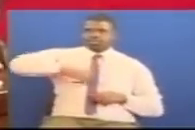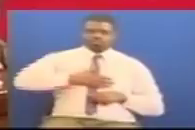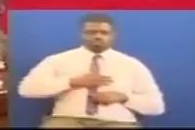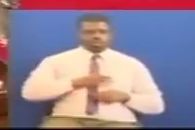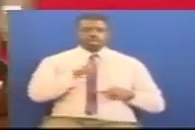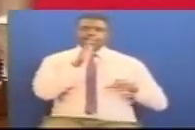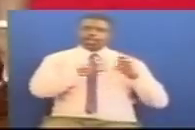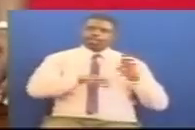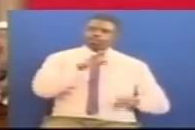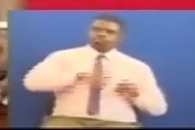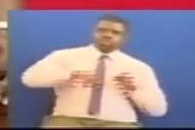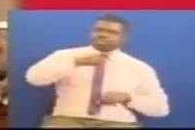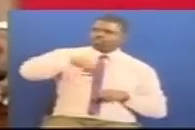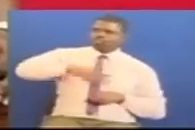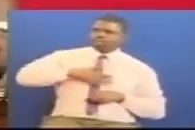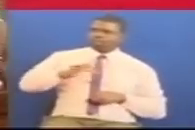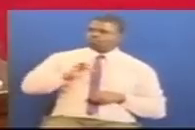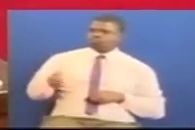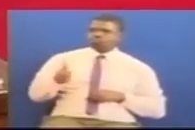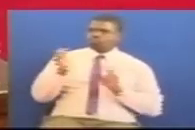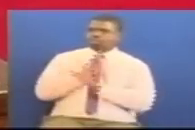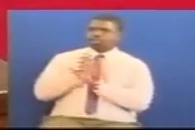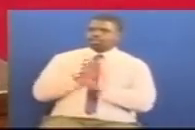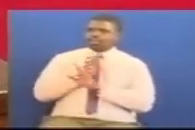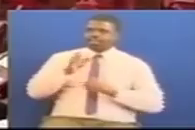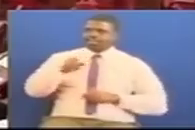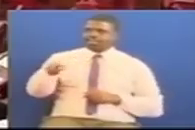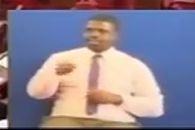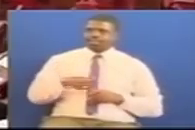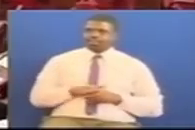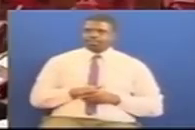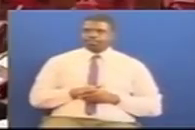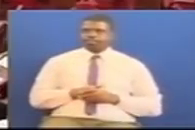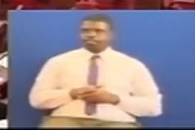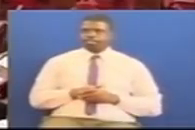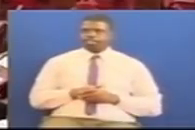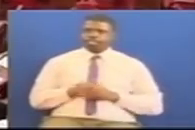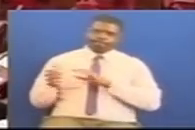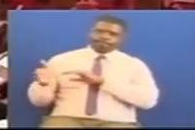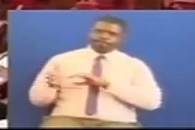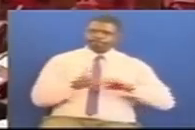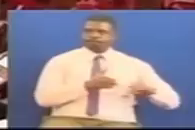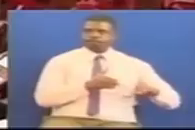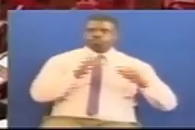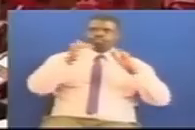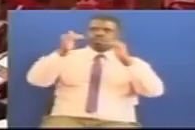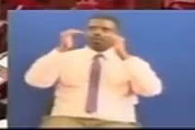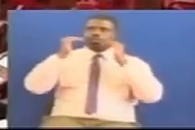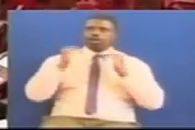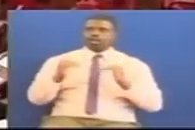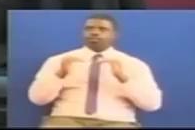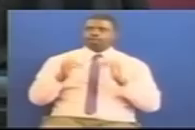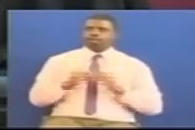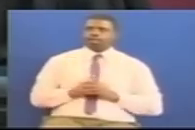zetu hatuwezi tukaruhusu hali hiyo. Asante sana Mheshimiwa Mwenyekiti. Asante waheshimiwa, tunaendelea.